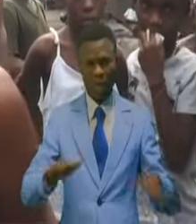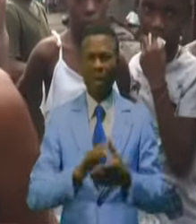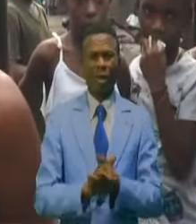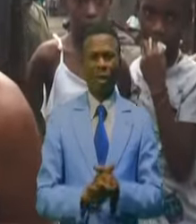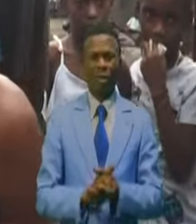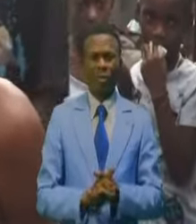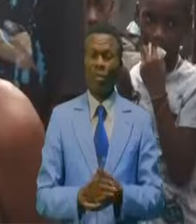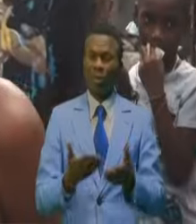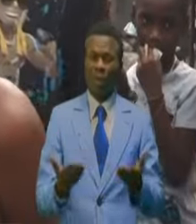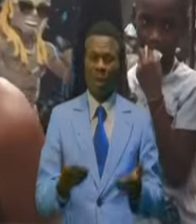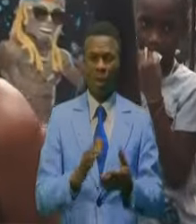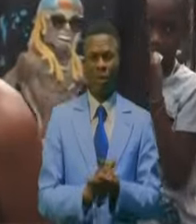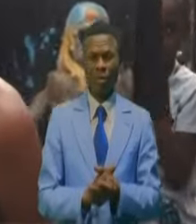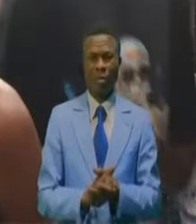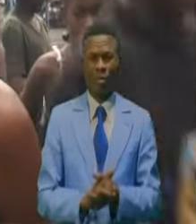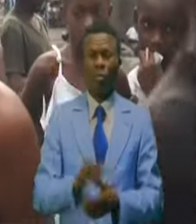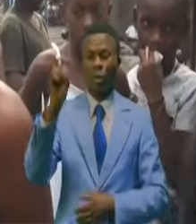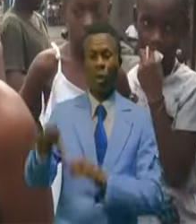bavures.